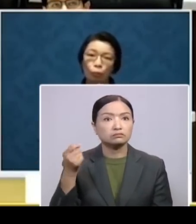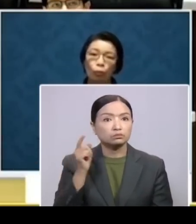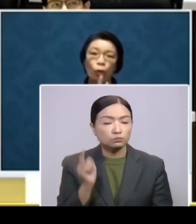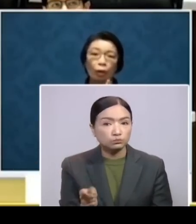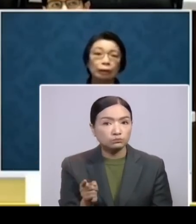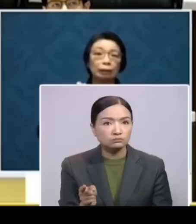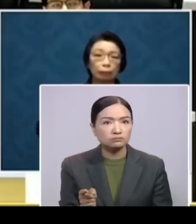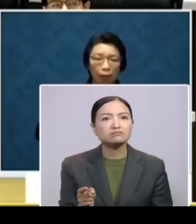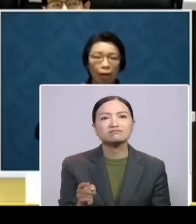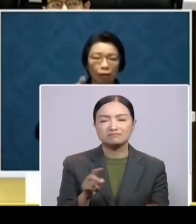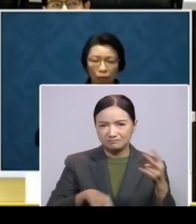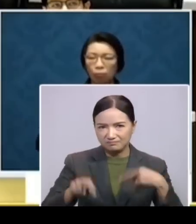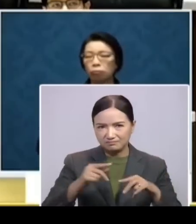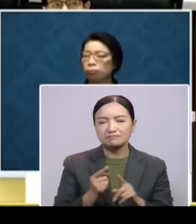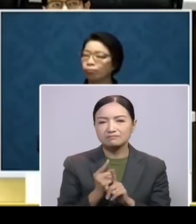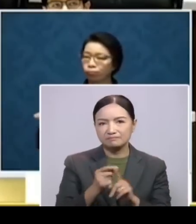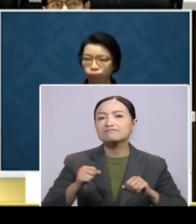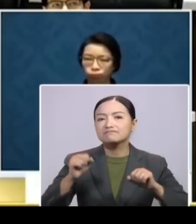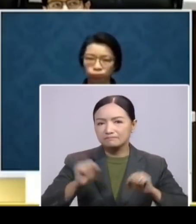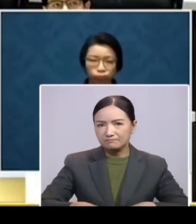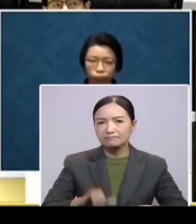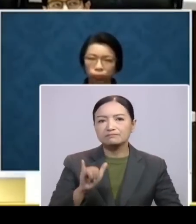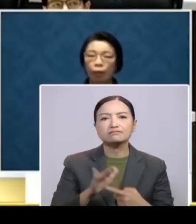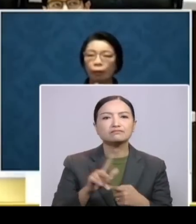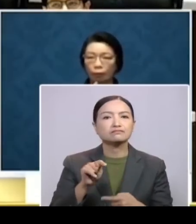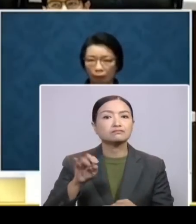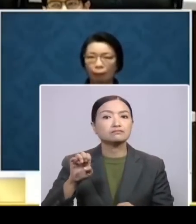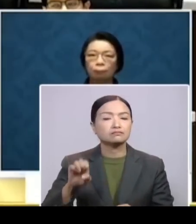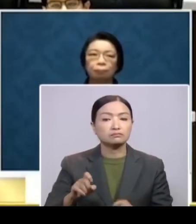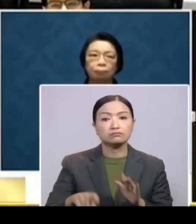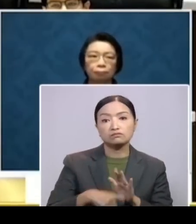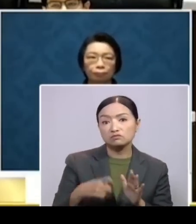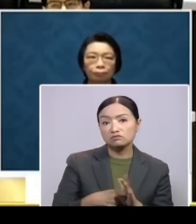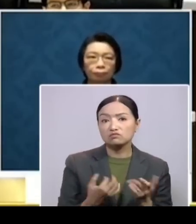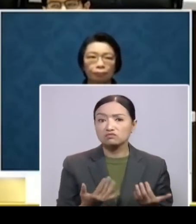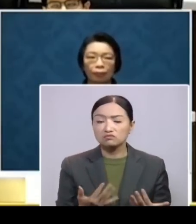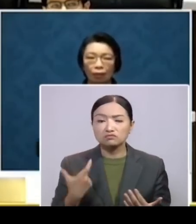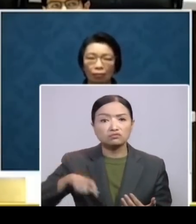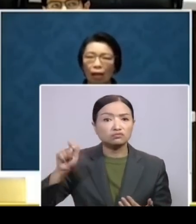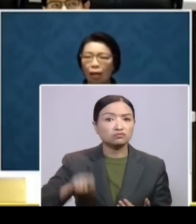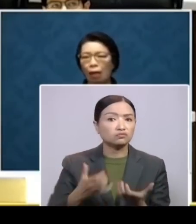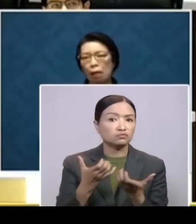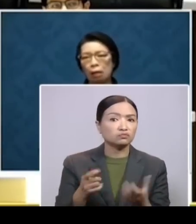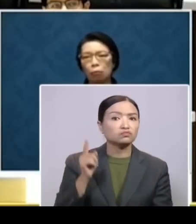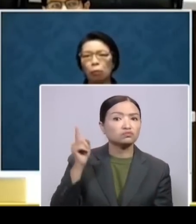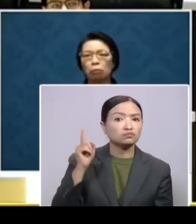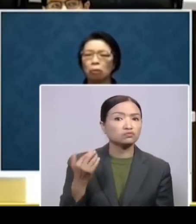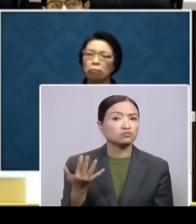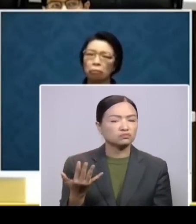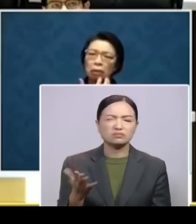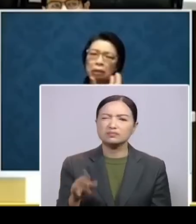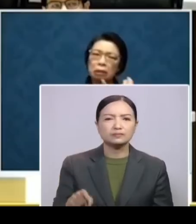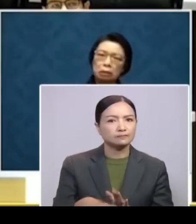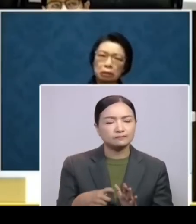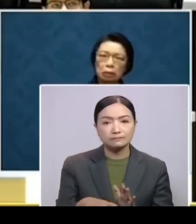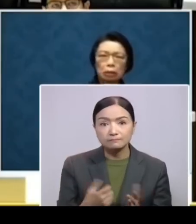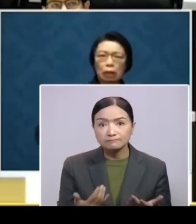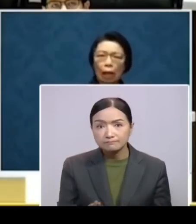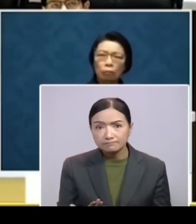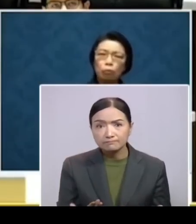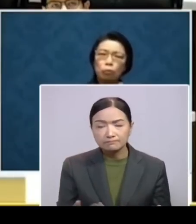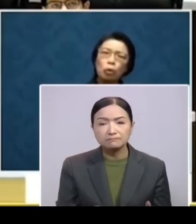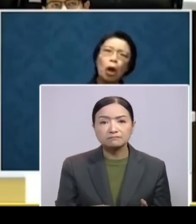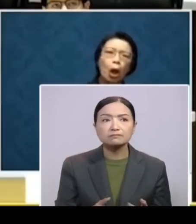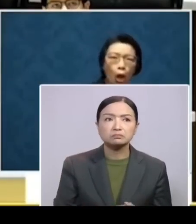องพิจารณาตามญัตติส่วนเหตุผลนะครับว่าจะต้องรอศาลรัฐธรรมนูญส่วนเหตุผลในเรื่องของว่ามัน